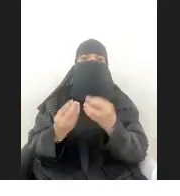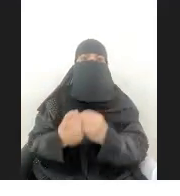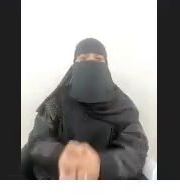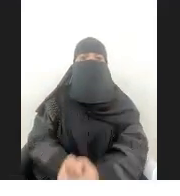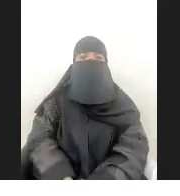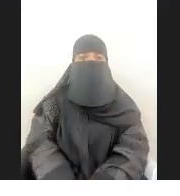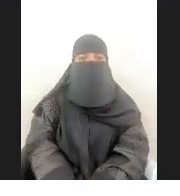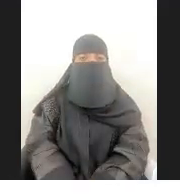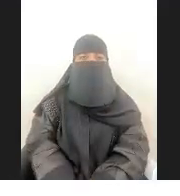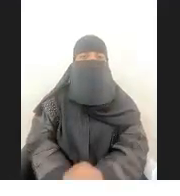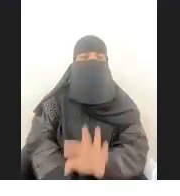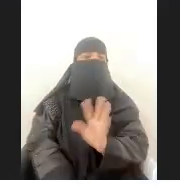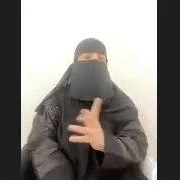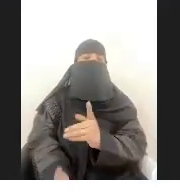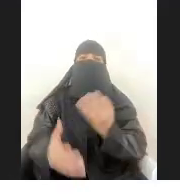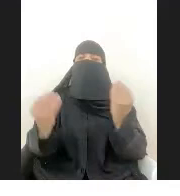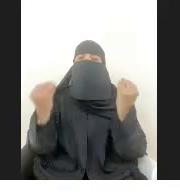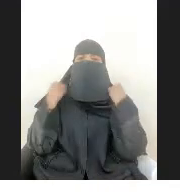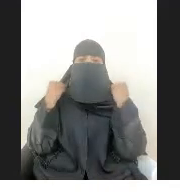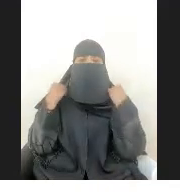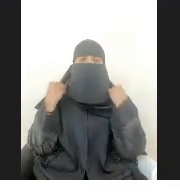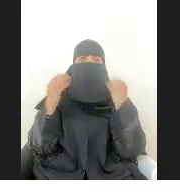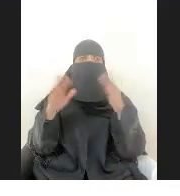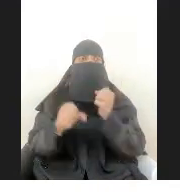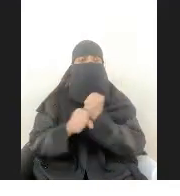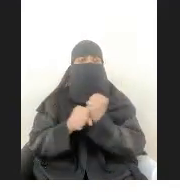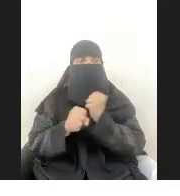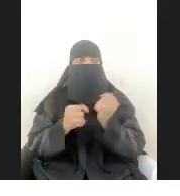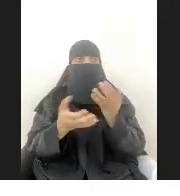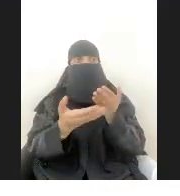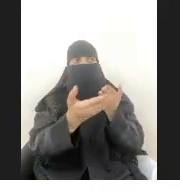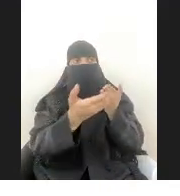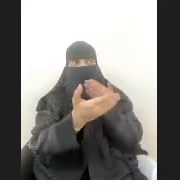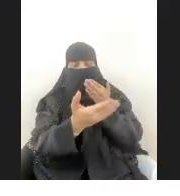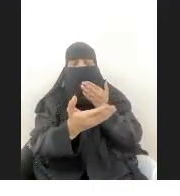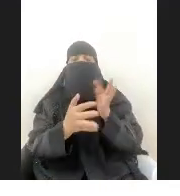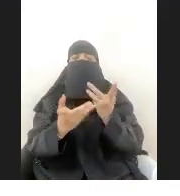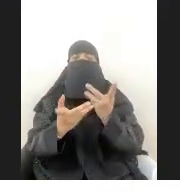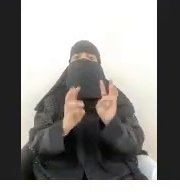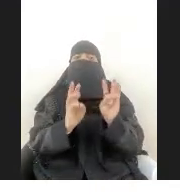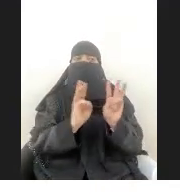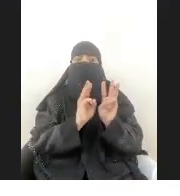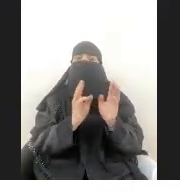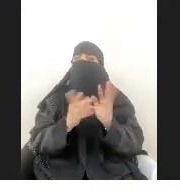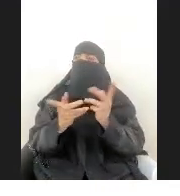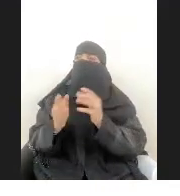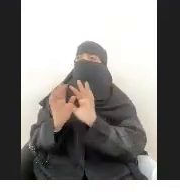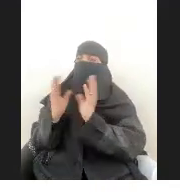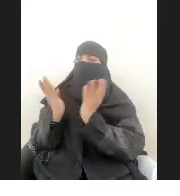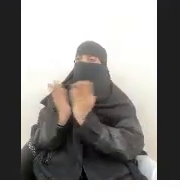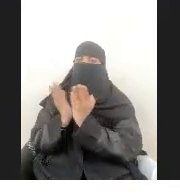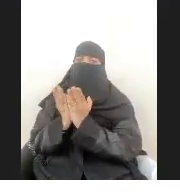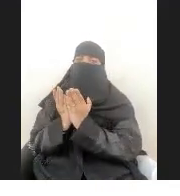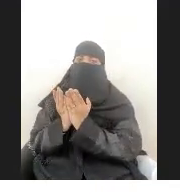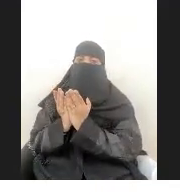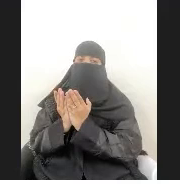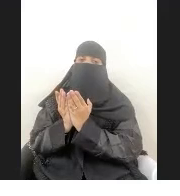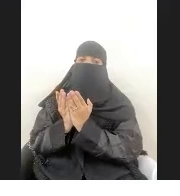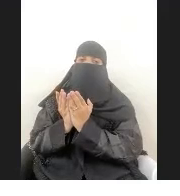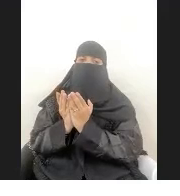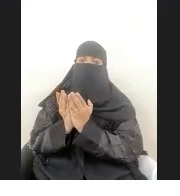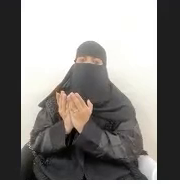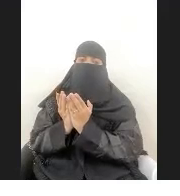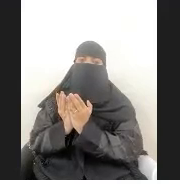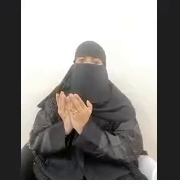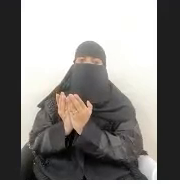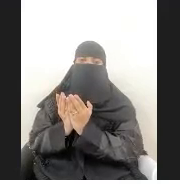إيش الأنشطة اللي هنسويها عن بعد وإيش الأنشطة اللي هنسويها حضوري في المدرسة. يعني هذه من الأسئلة